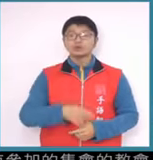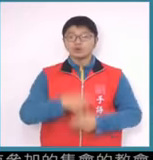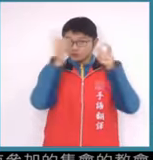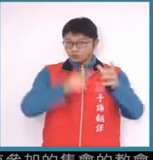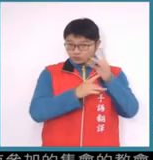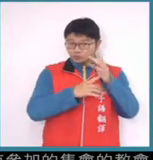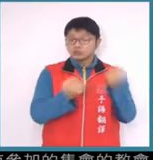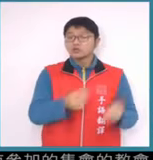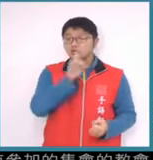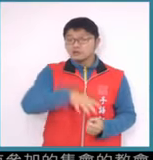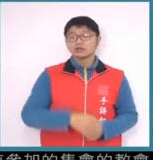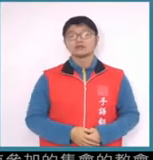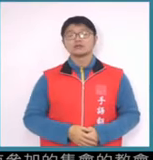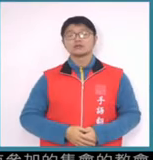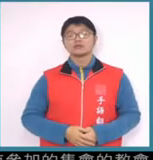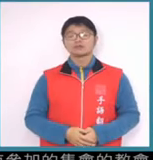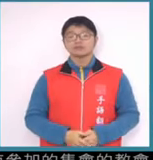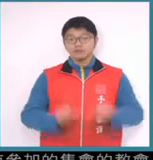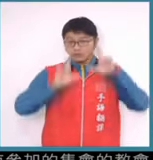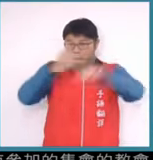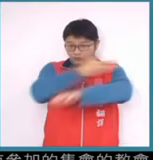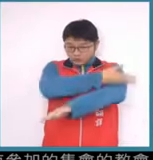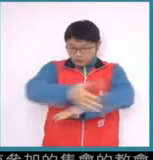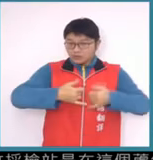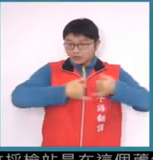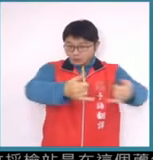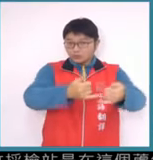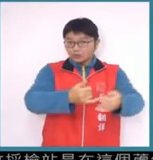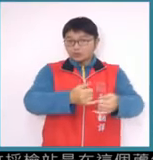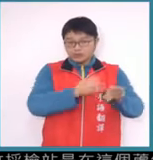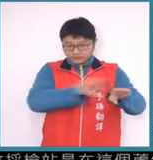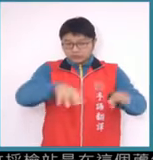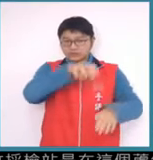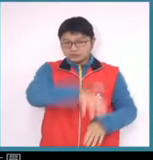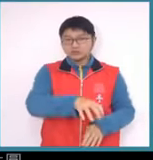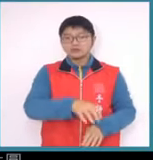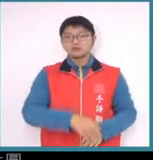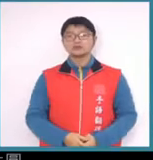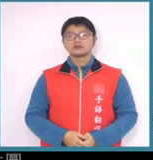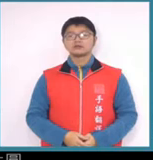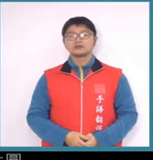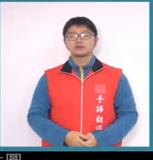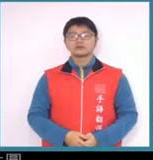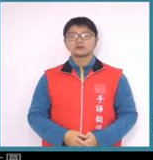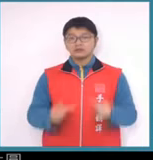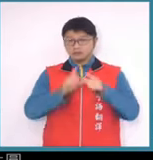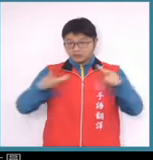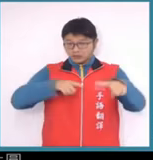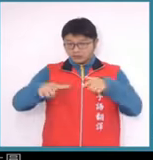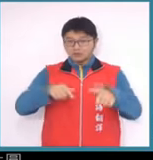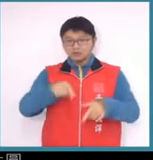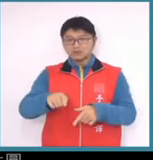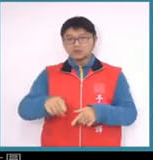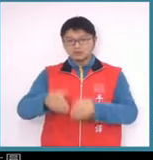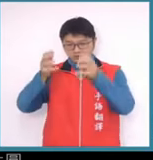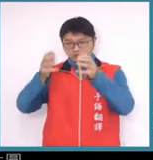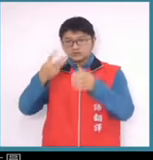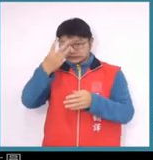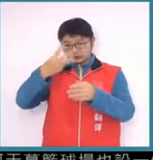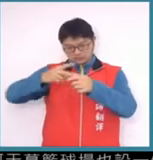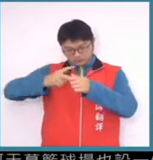芦竹东西路停车场，那大园三和天目篮球场也设一个采检站，